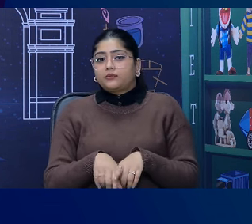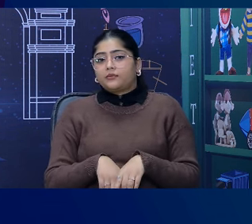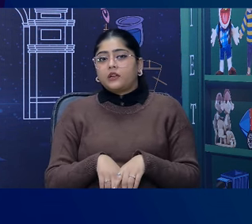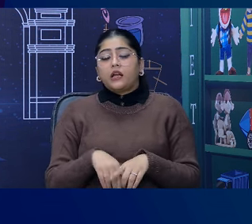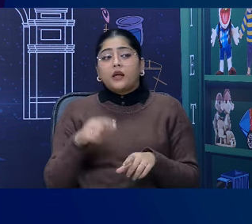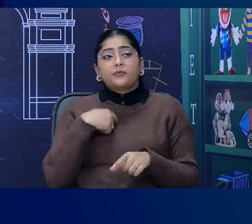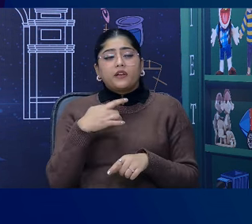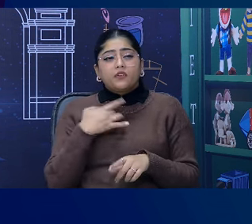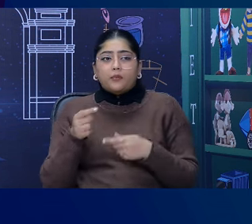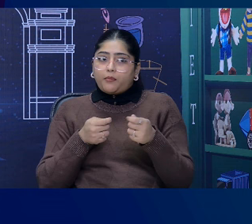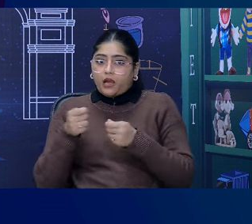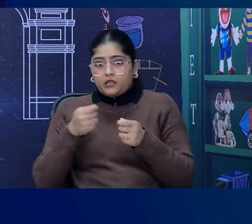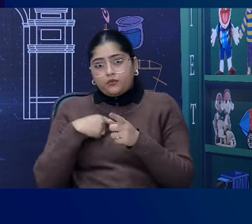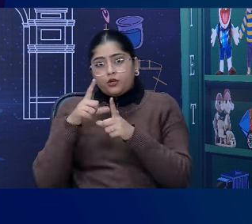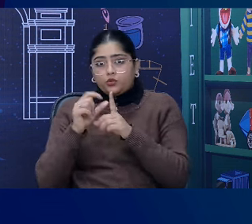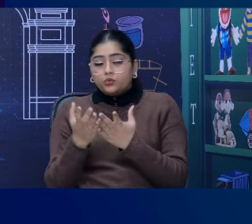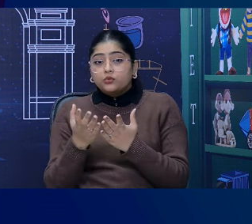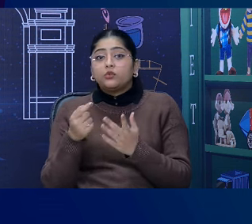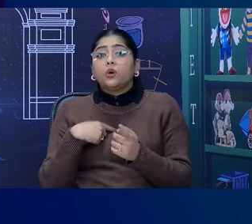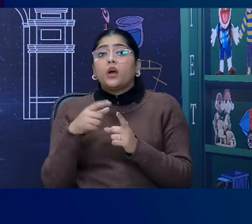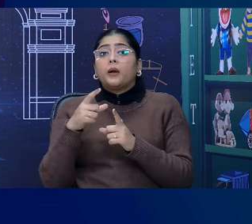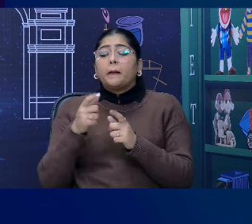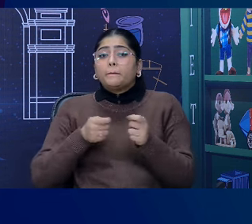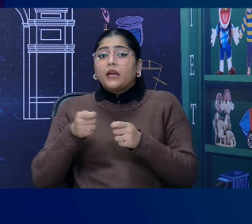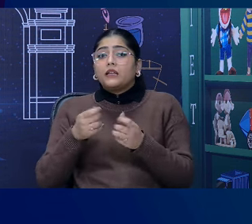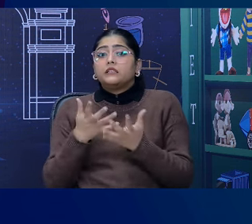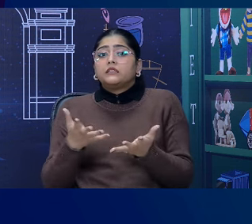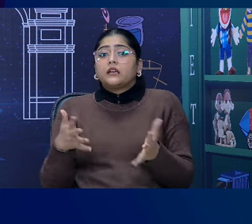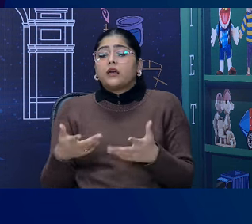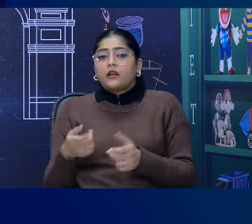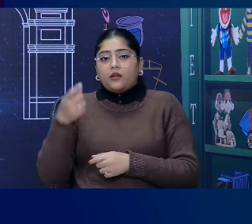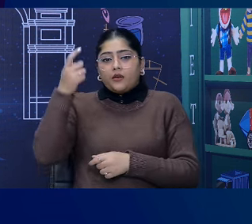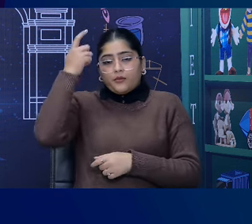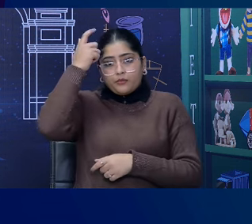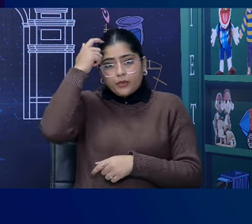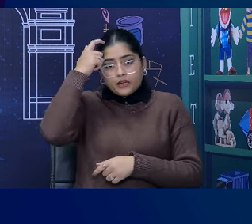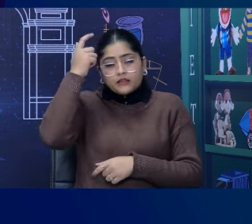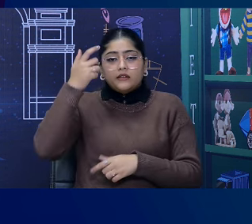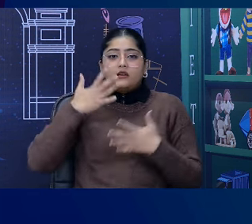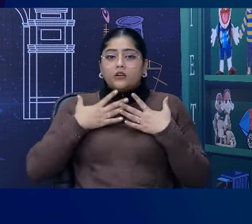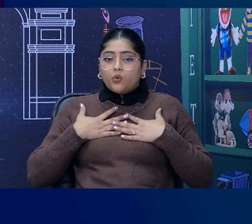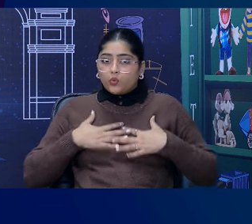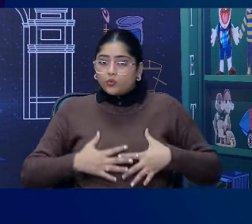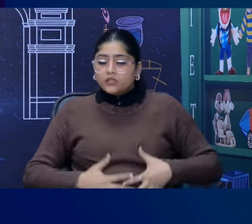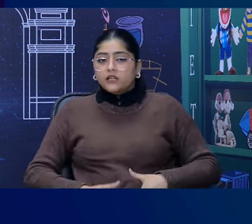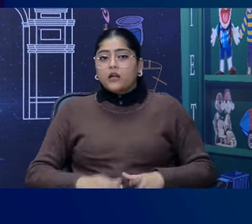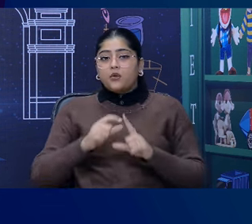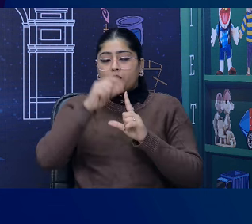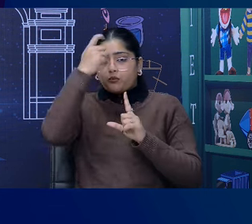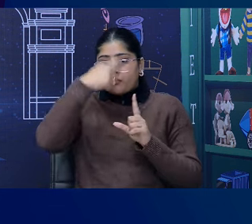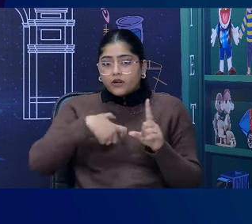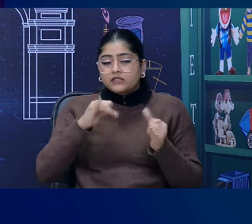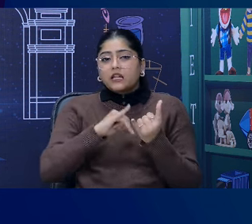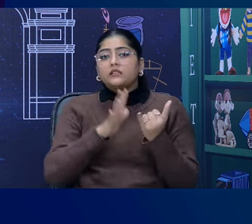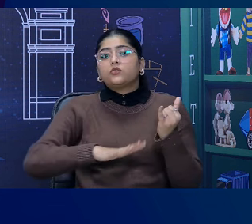फाइट करेंगे तो उसमें क्या क्या रिसोर्सेस चाहिए मेंटल फिजिकल पर्सनल या सोशल हमें पेरेंट्स की हेल्प